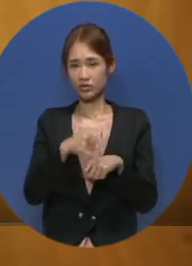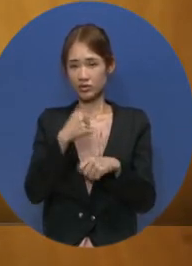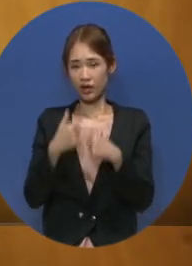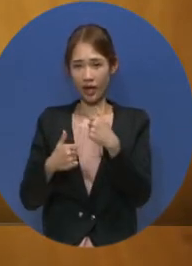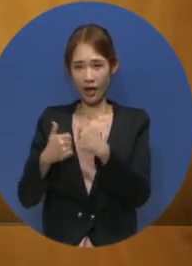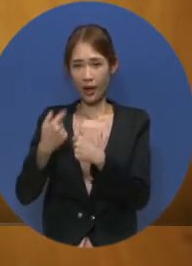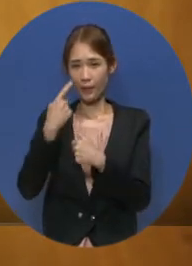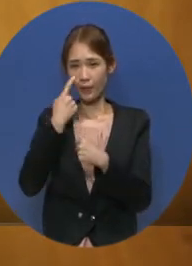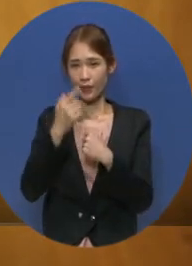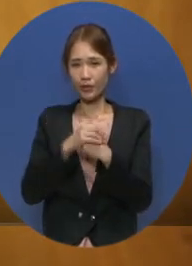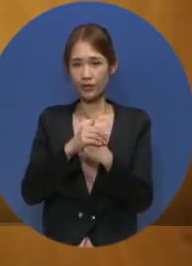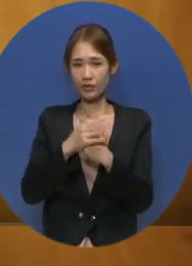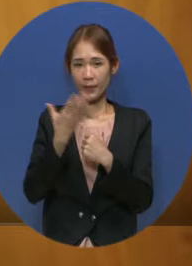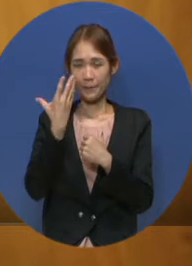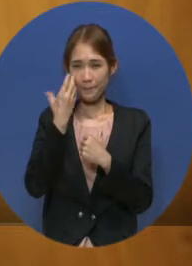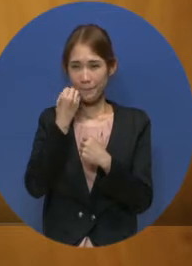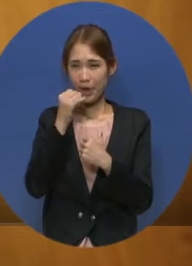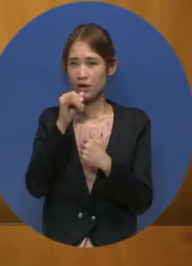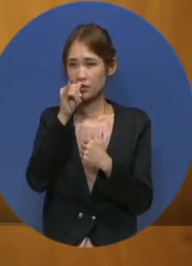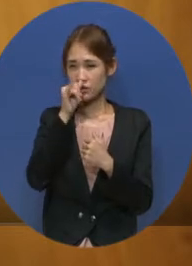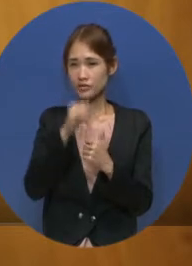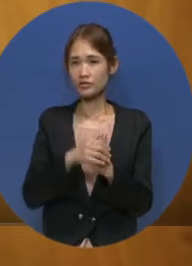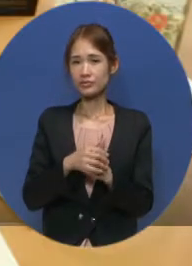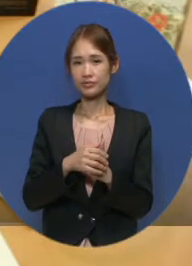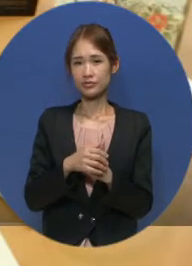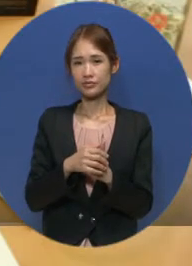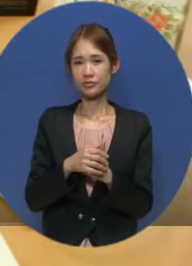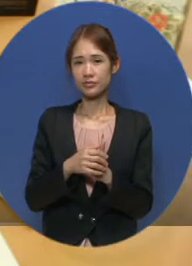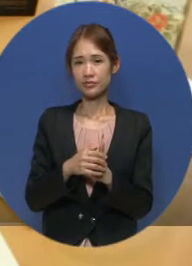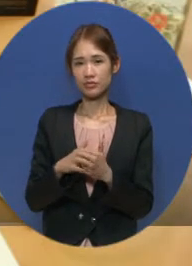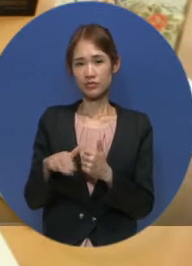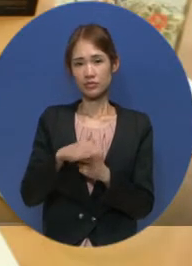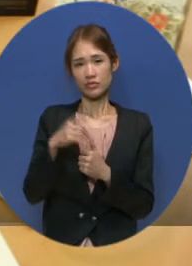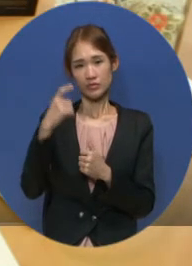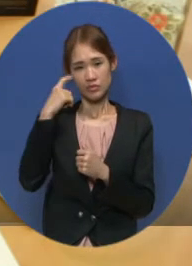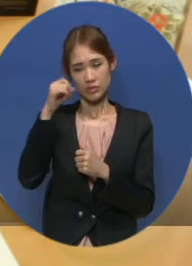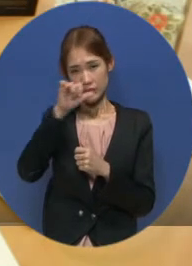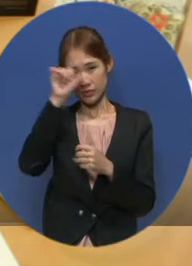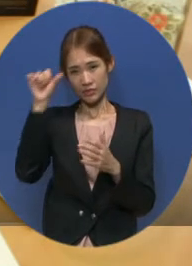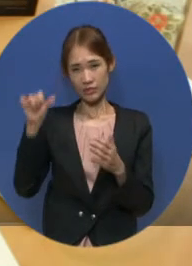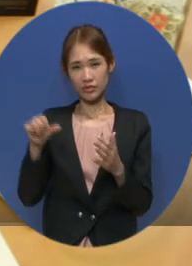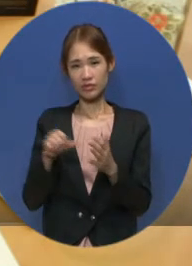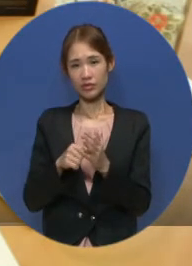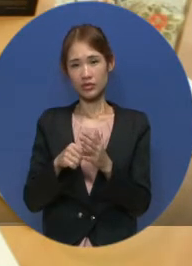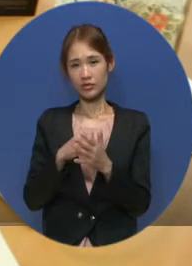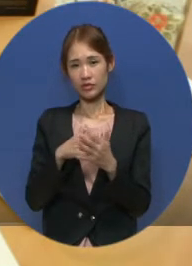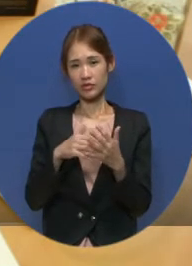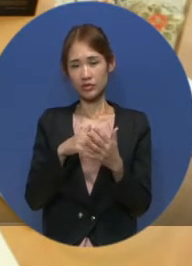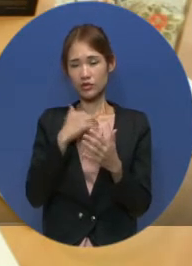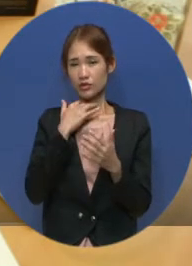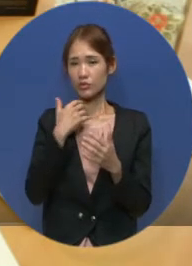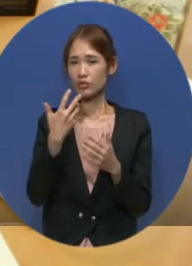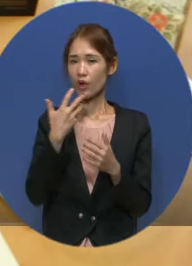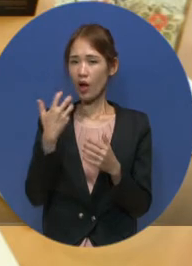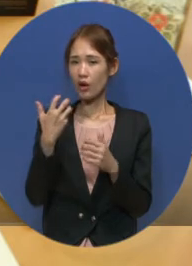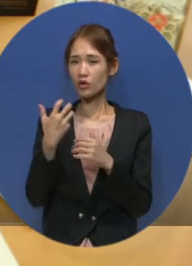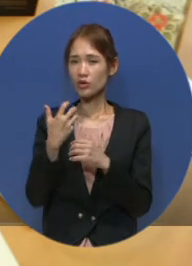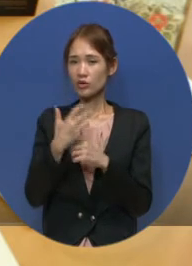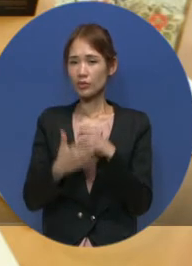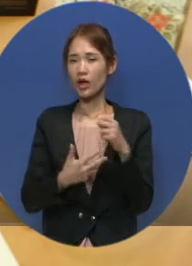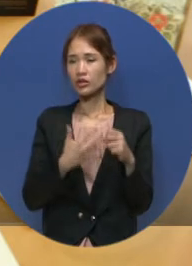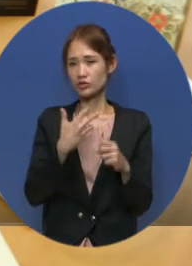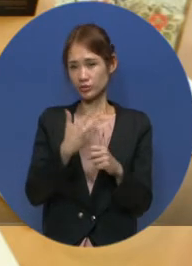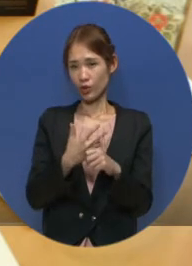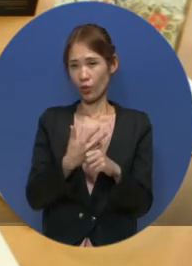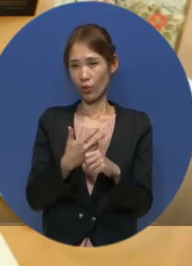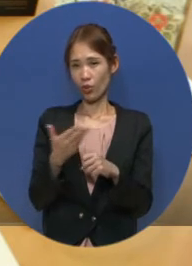시도해 볼 수 있는 굉장히 매력적인 소재라고 생각을 합니다. 그래서 우리 인생이 사실은 수명이, 인간의 수명이 80년 정도